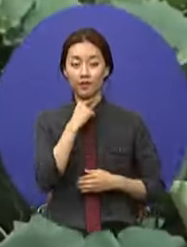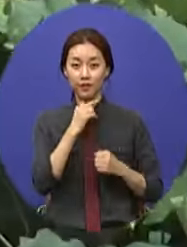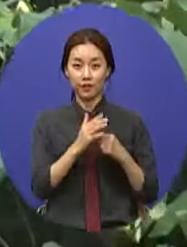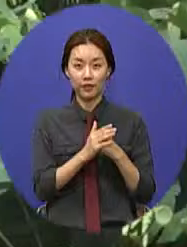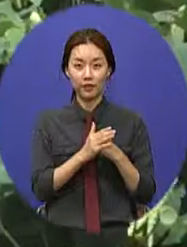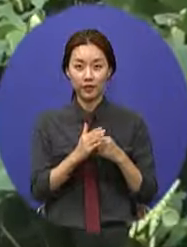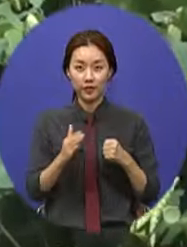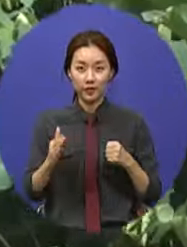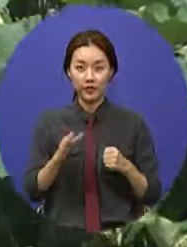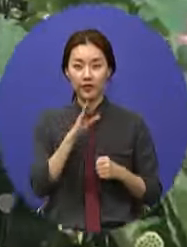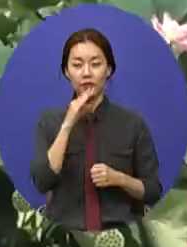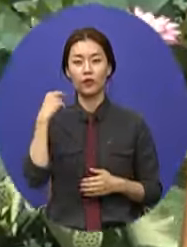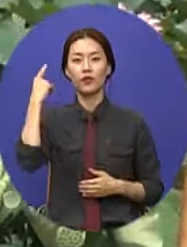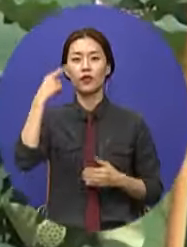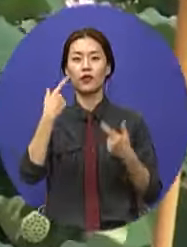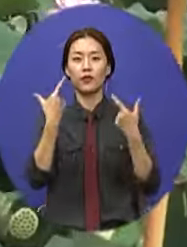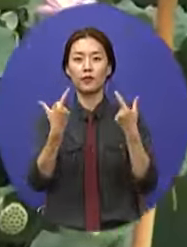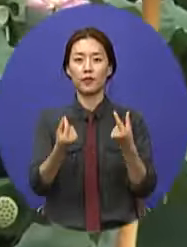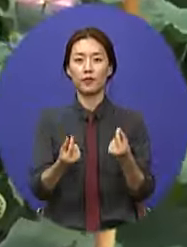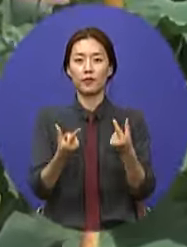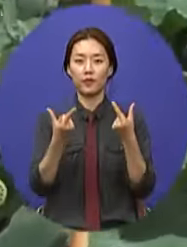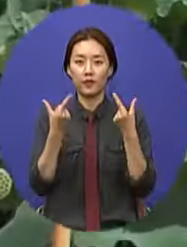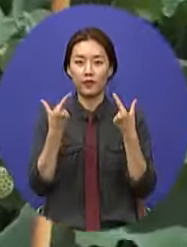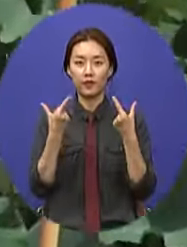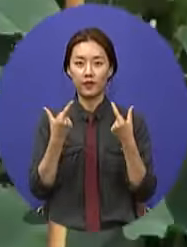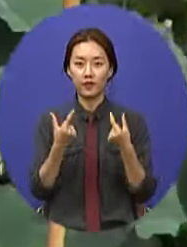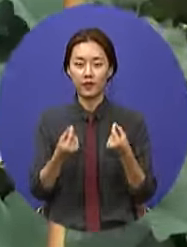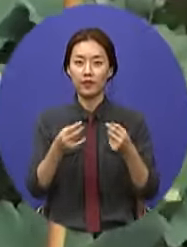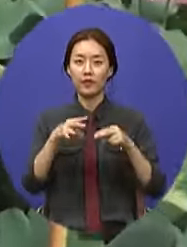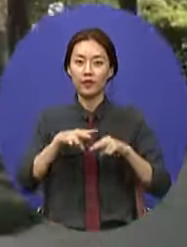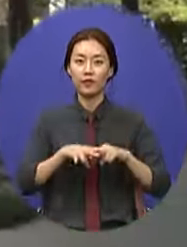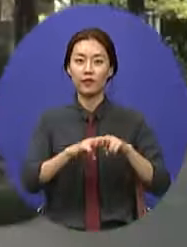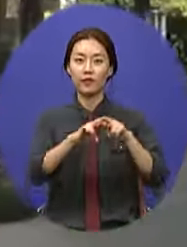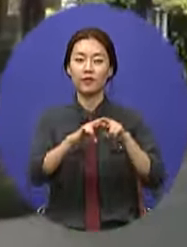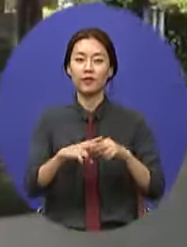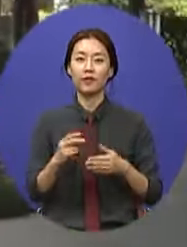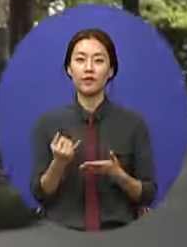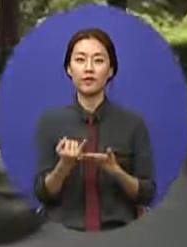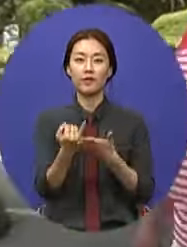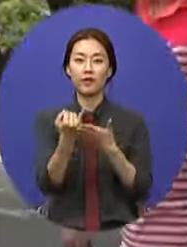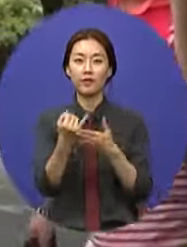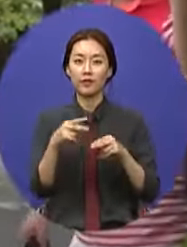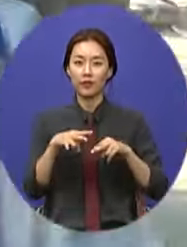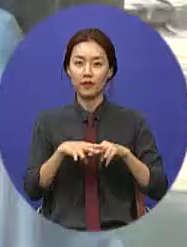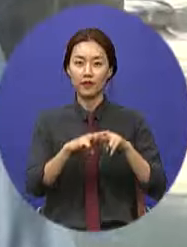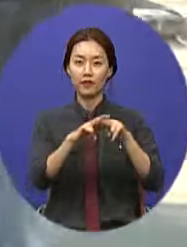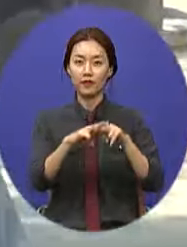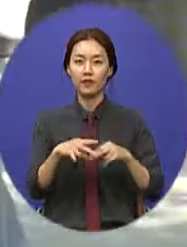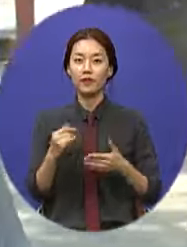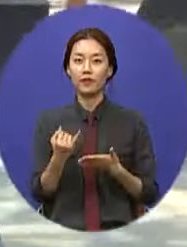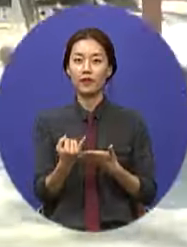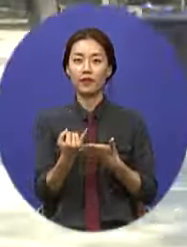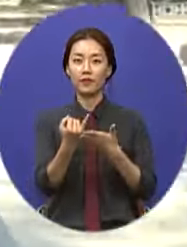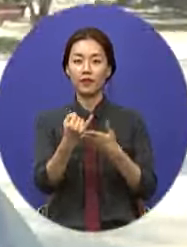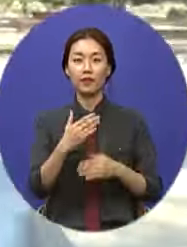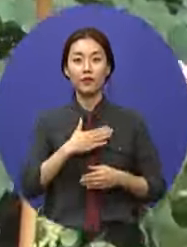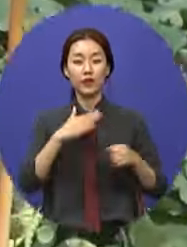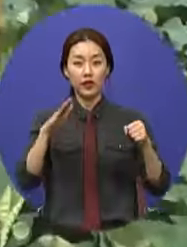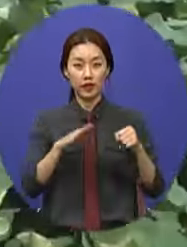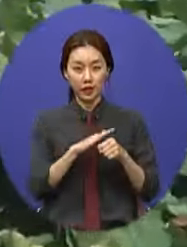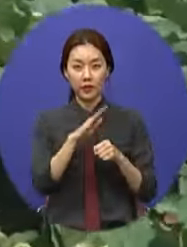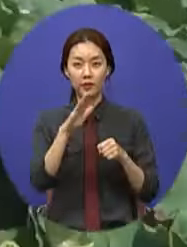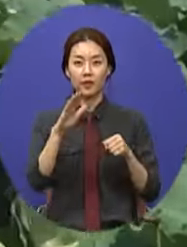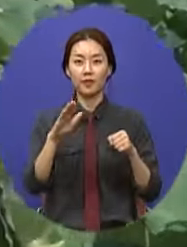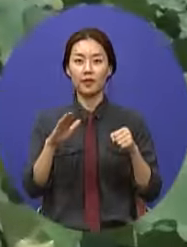커서 미칠 것만 같구나. 춘향아 춘향아